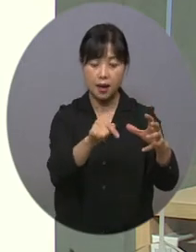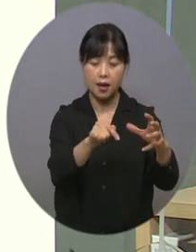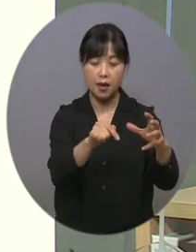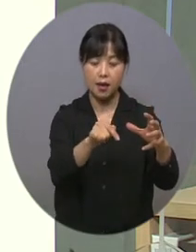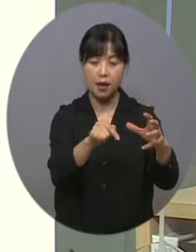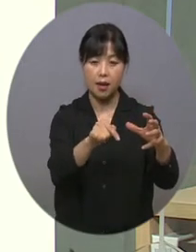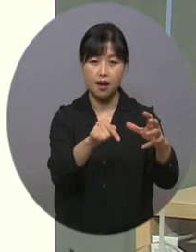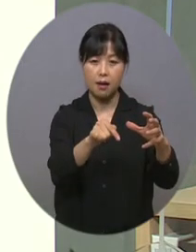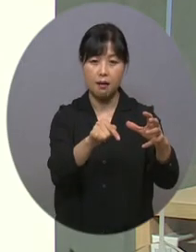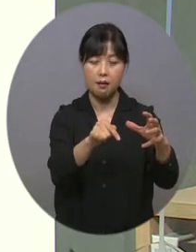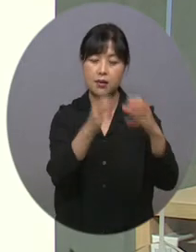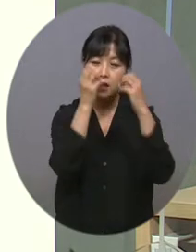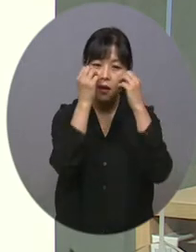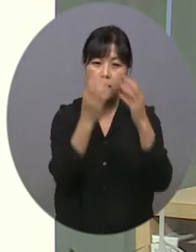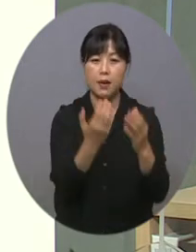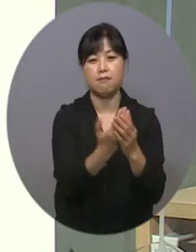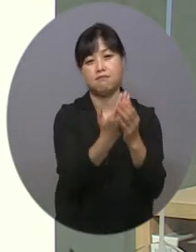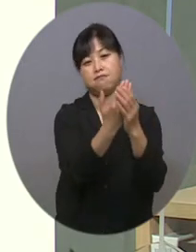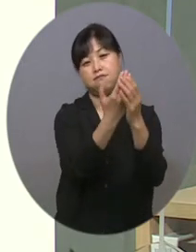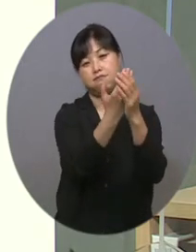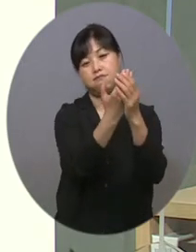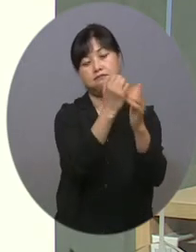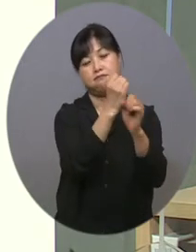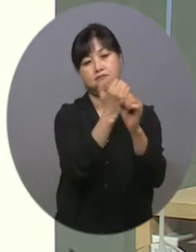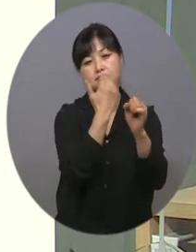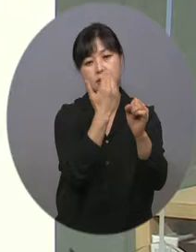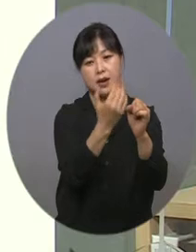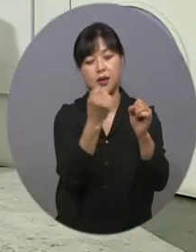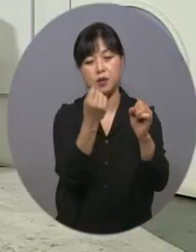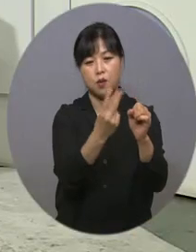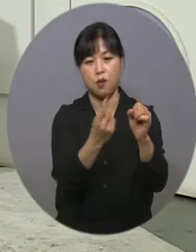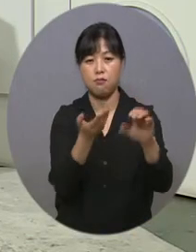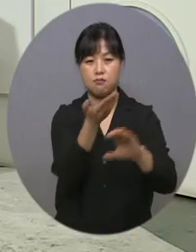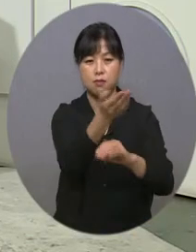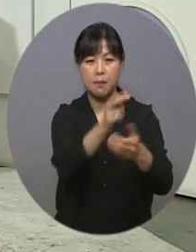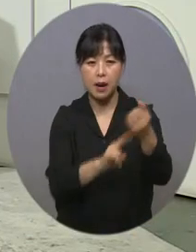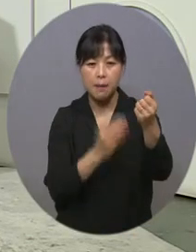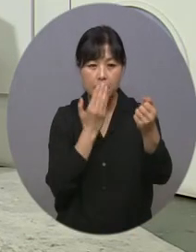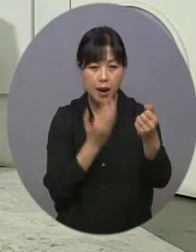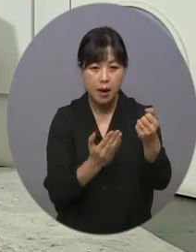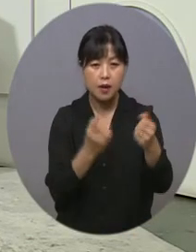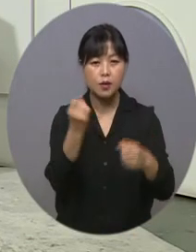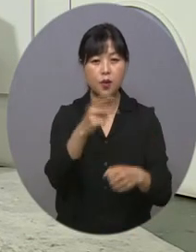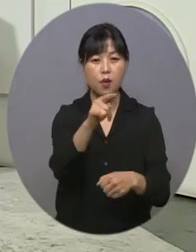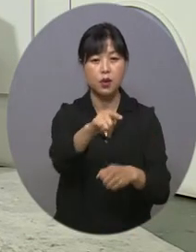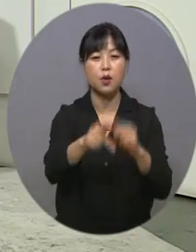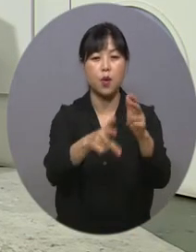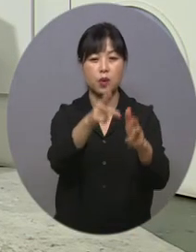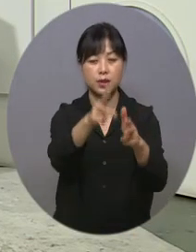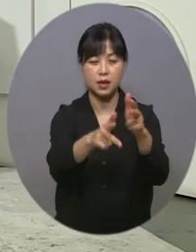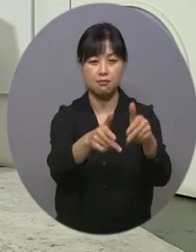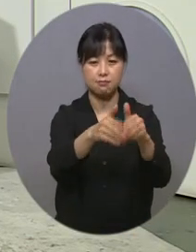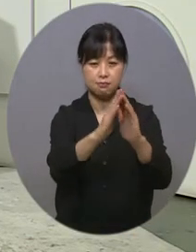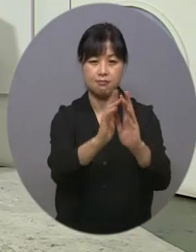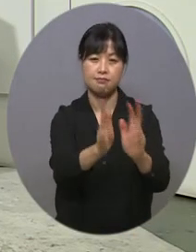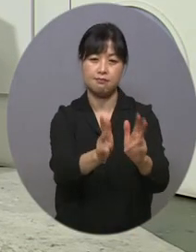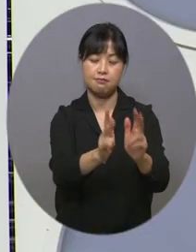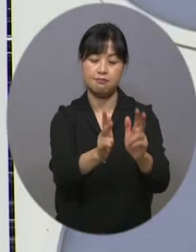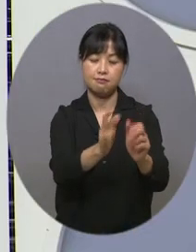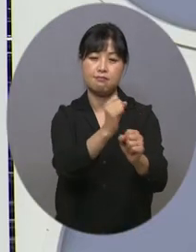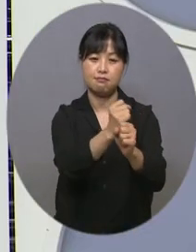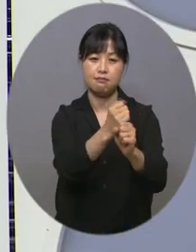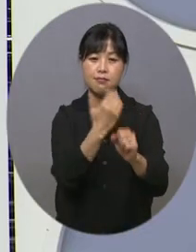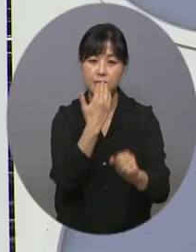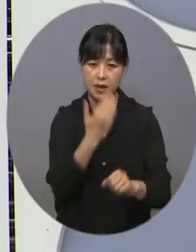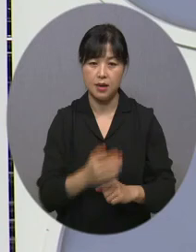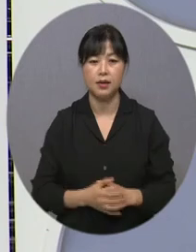접근해서 예. 뭔가 개척도 하고 그렇죠. 수출도 하고 예, 예. 심지어는 거기에 공장을 가동시켜서 예.